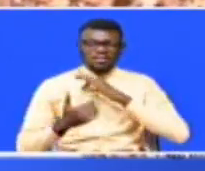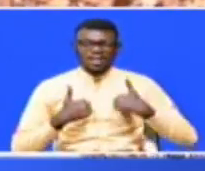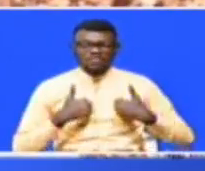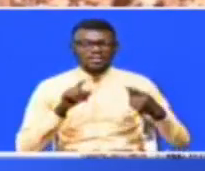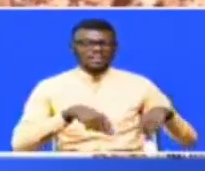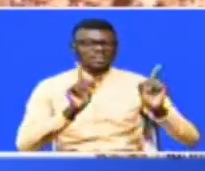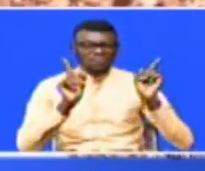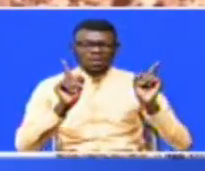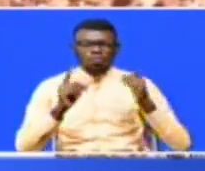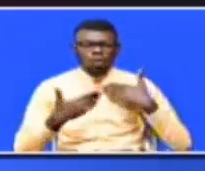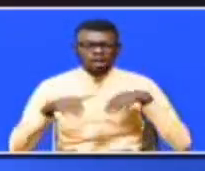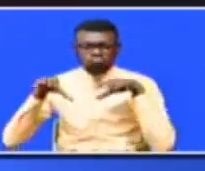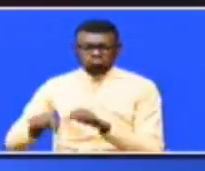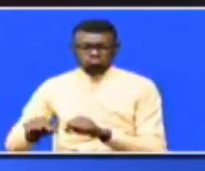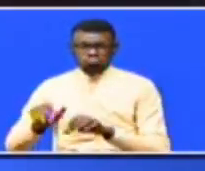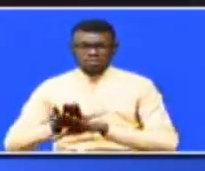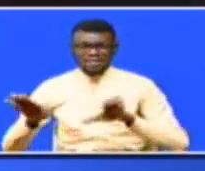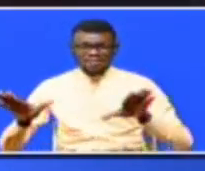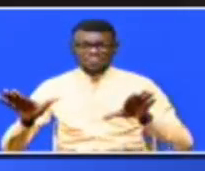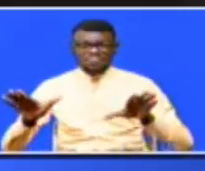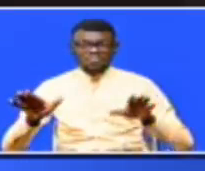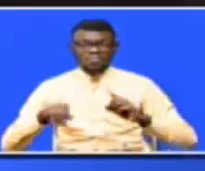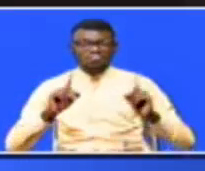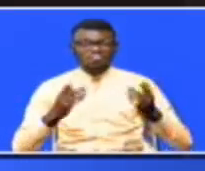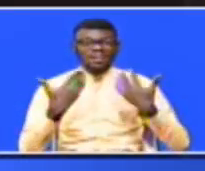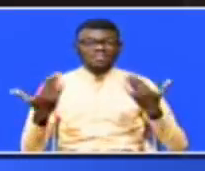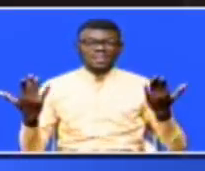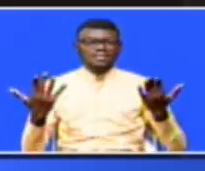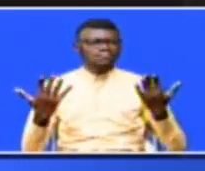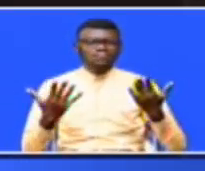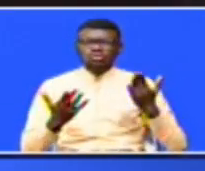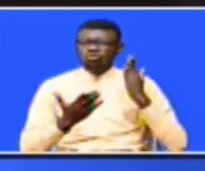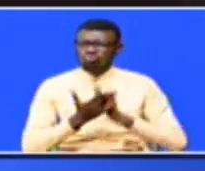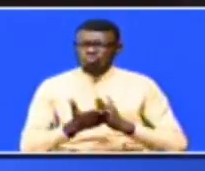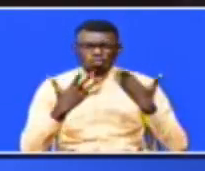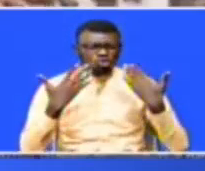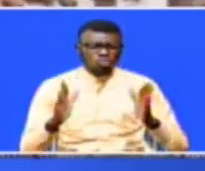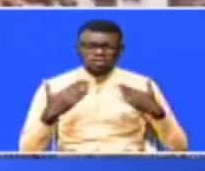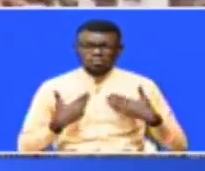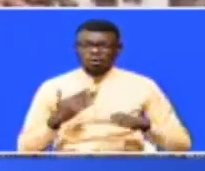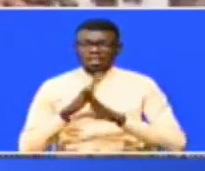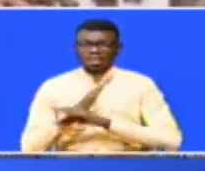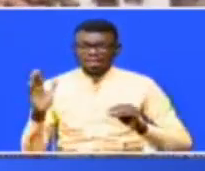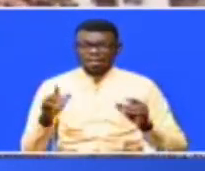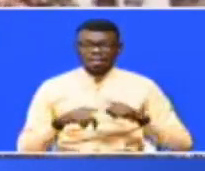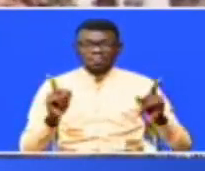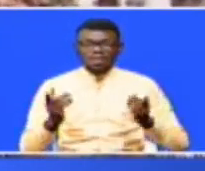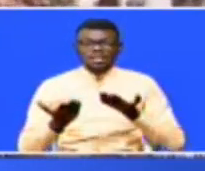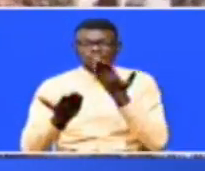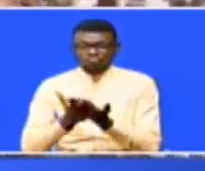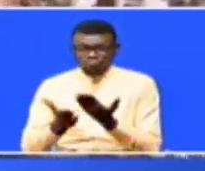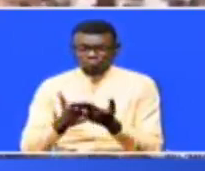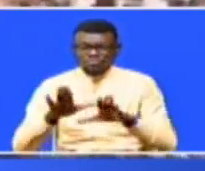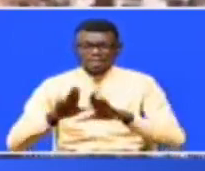waweze kunyakua. Ingawa wanadai bidhaa zao nyingi ziliibiwa wakati wa operesheni hiyo, wanapendekeza wapewe